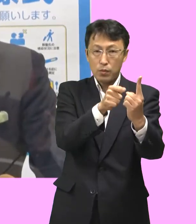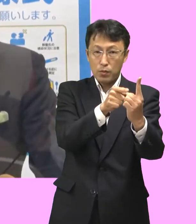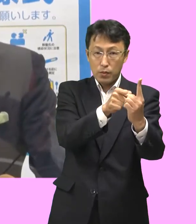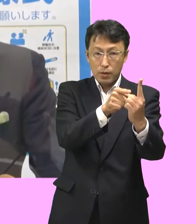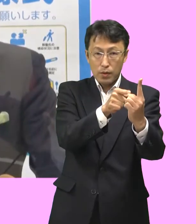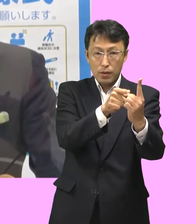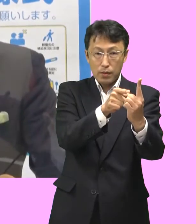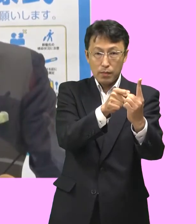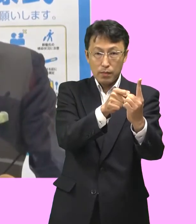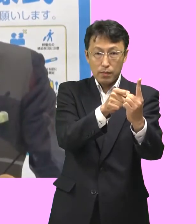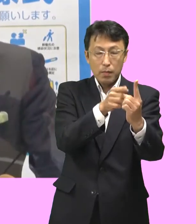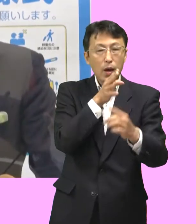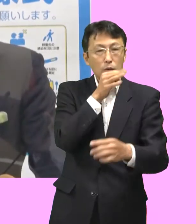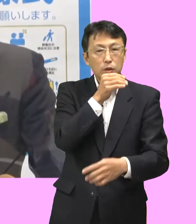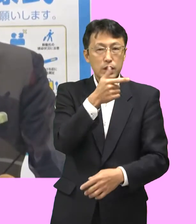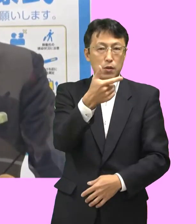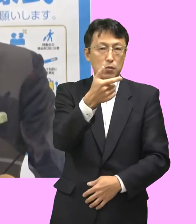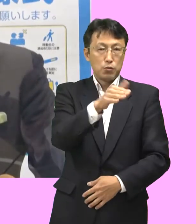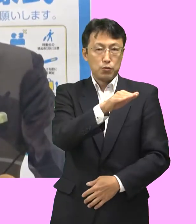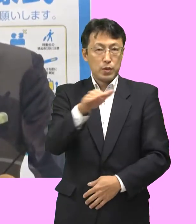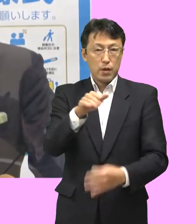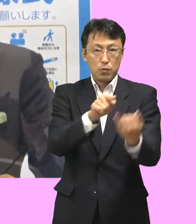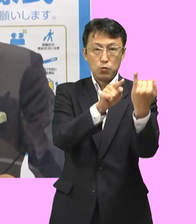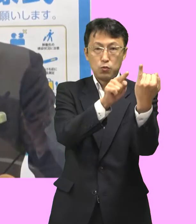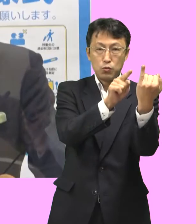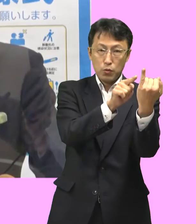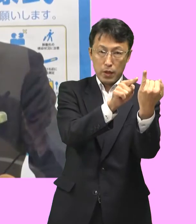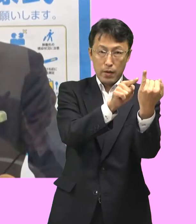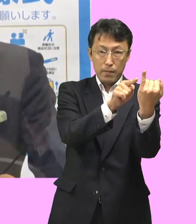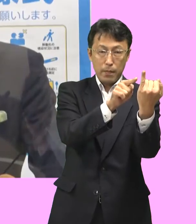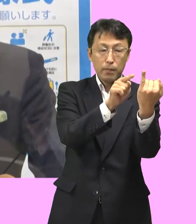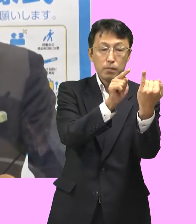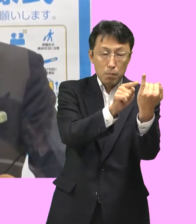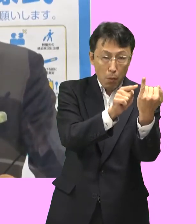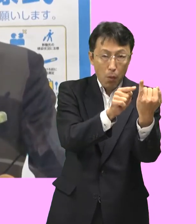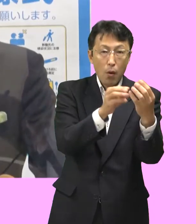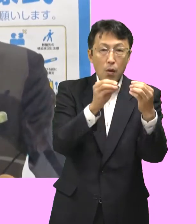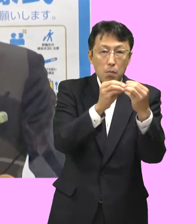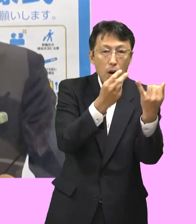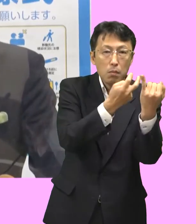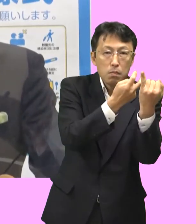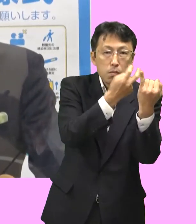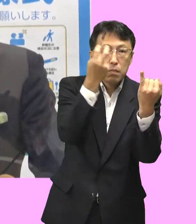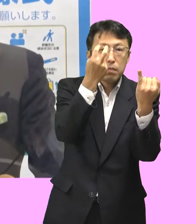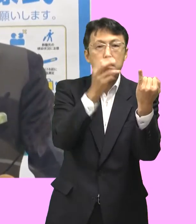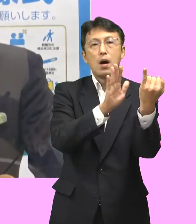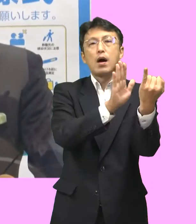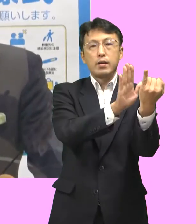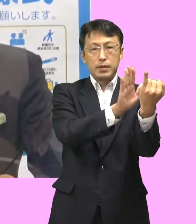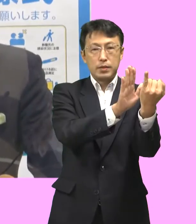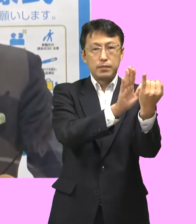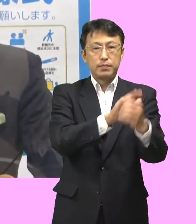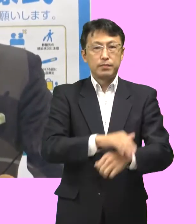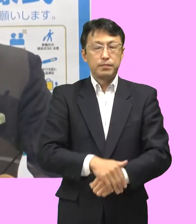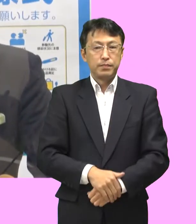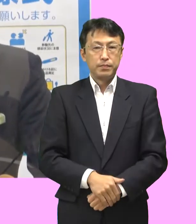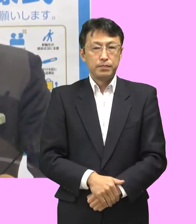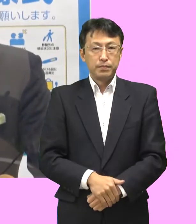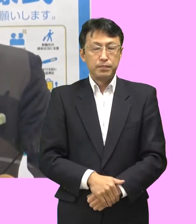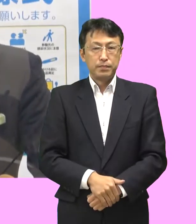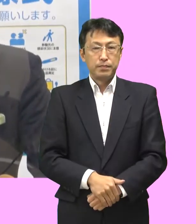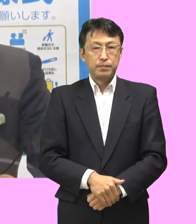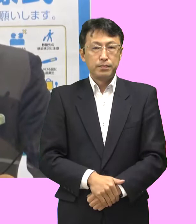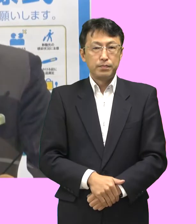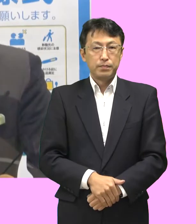目60代女性の、感染が確認されたわけですが、こちらの方はです